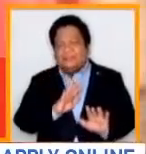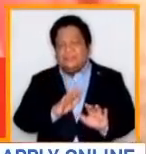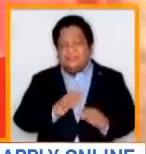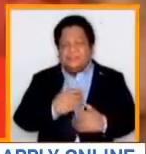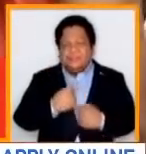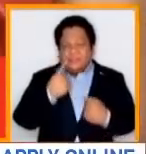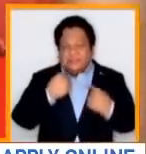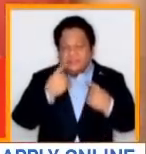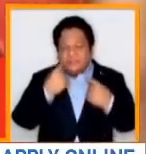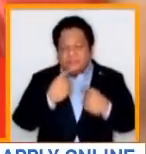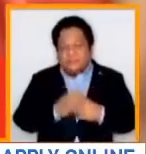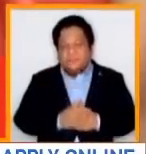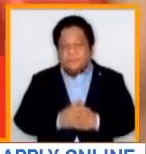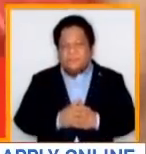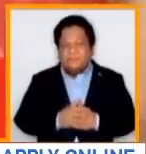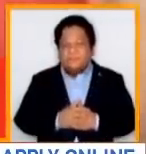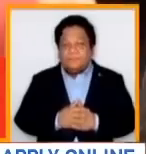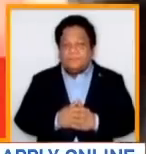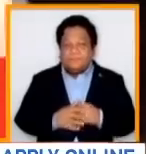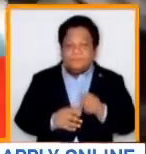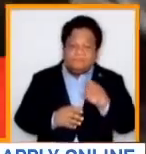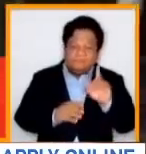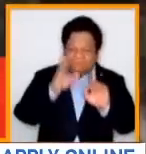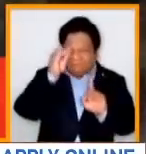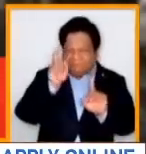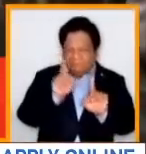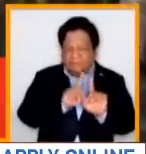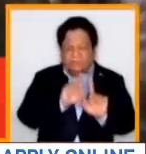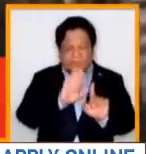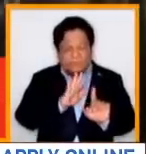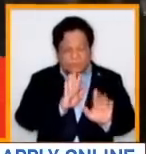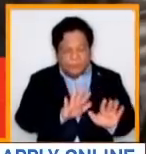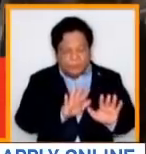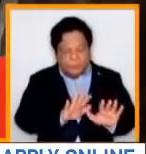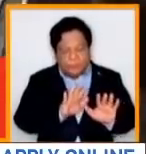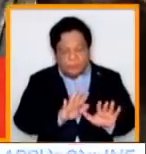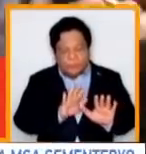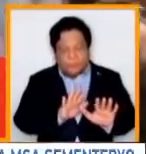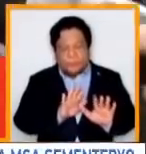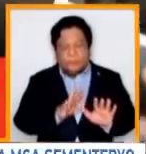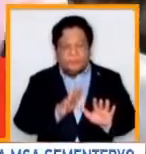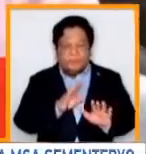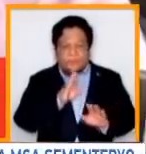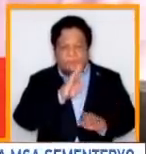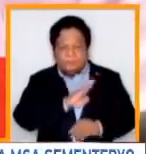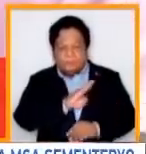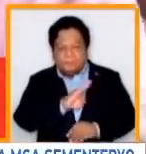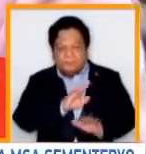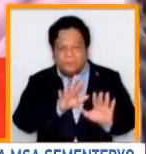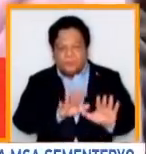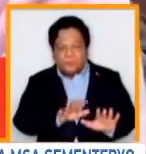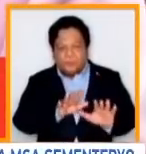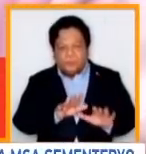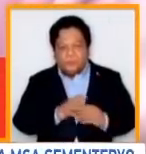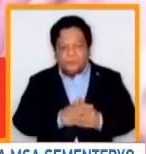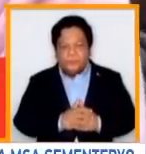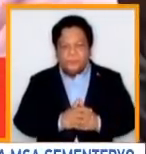Lakasan niyo po ang loob niyo, ma'am. Lakasan niyo po ang loob niyo. Jo, kalma ka lang. Lakasan niyo po ang loob niyo. Anak ko!